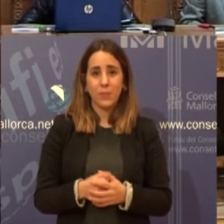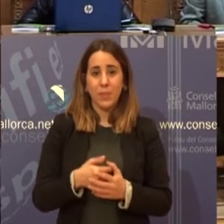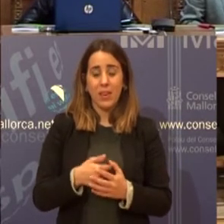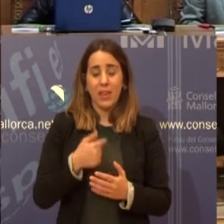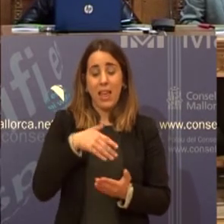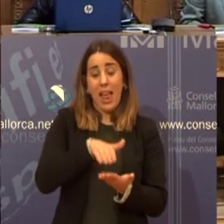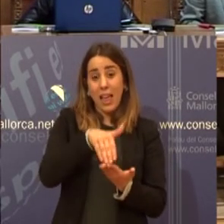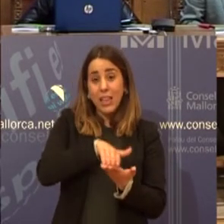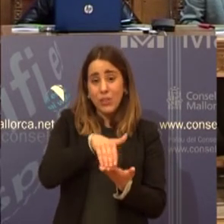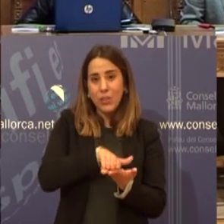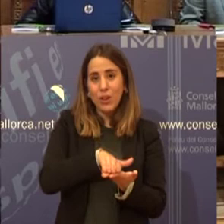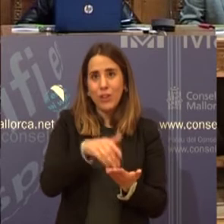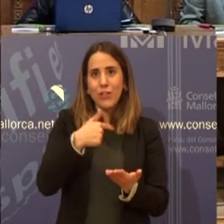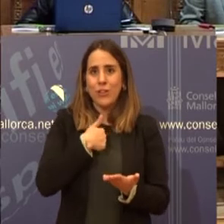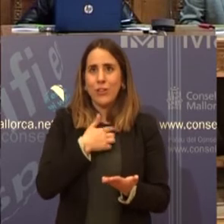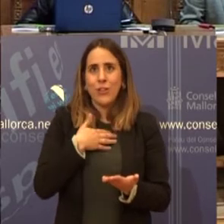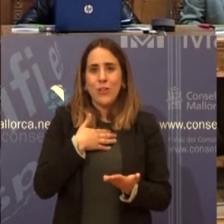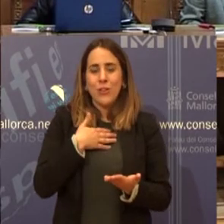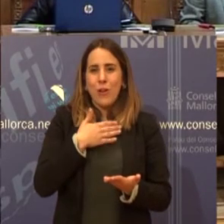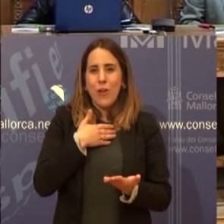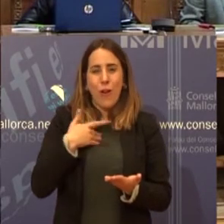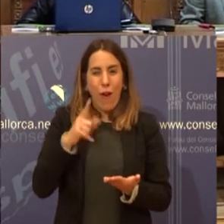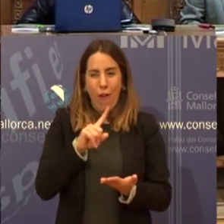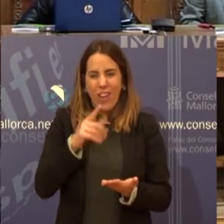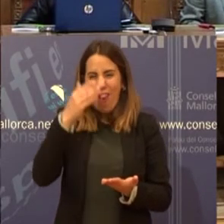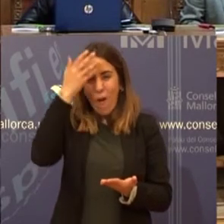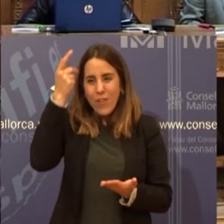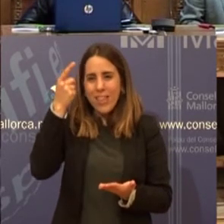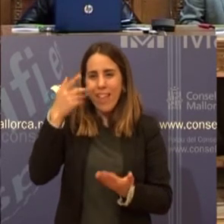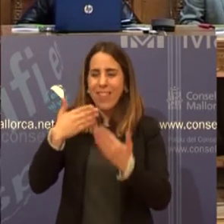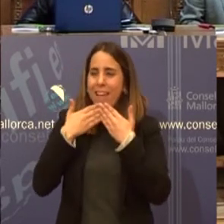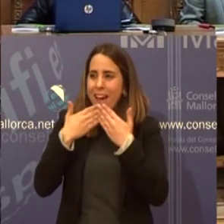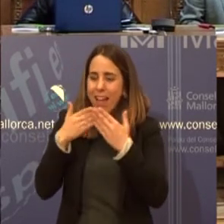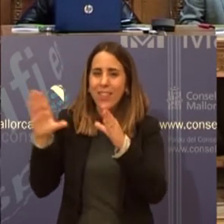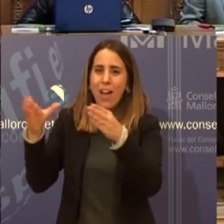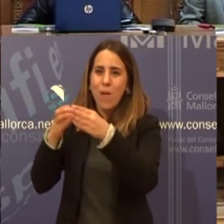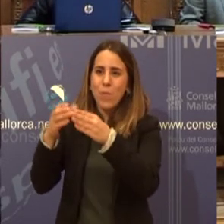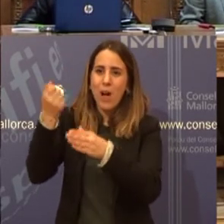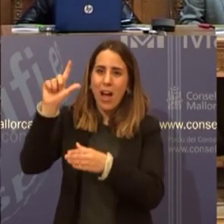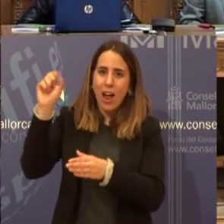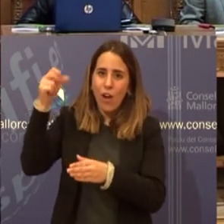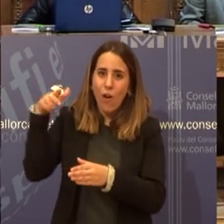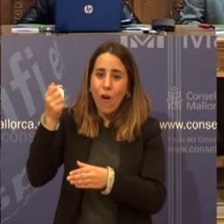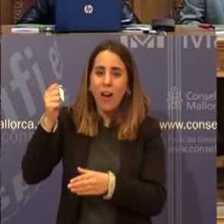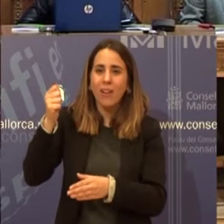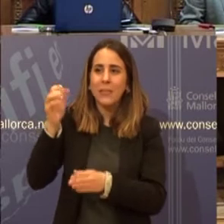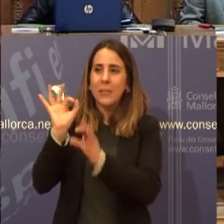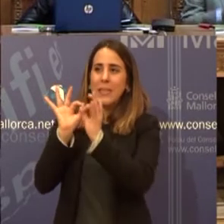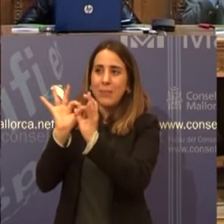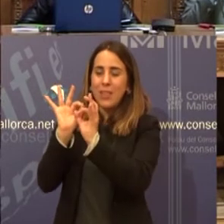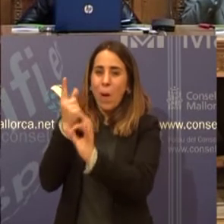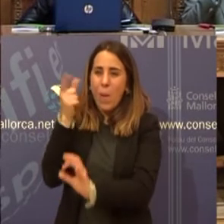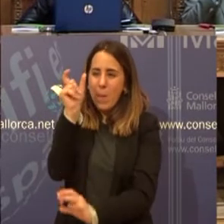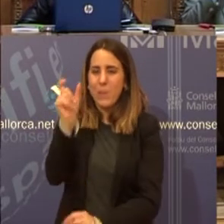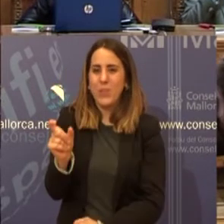Des de l'editorial no me volia oblidar de donar les gràcies a tot l'equip d'Aloha, especialment a